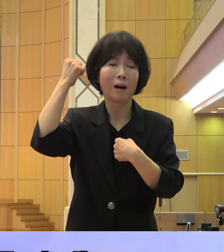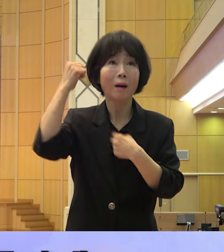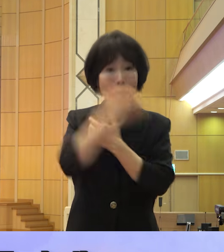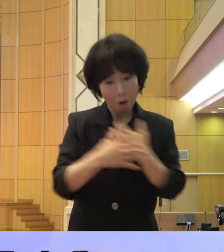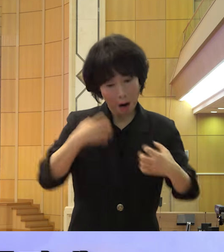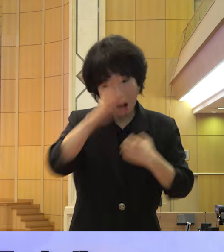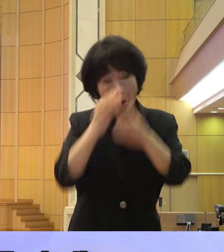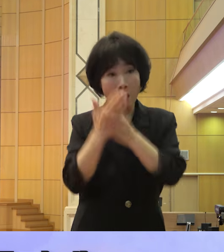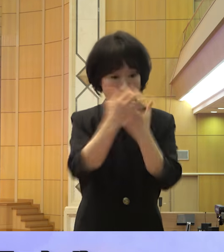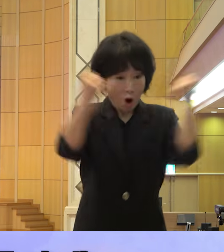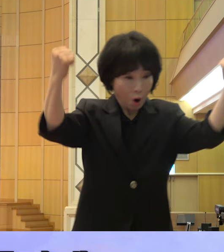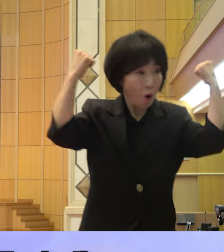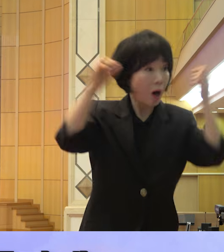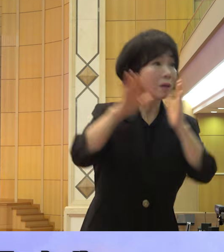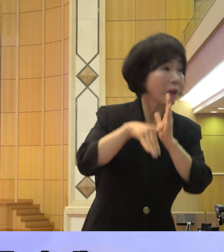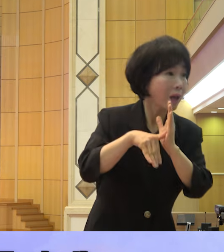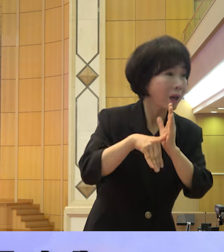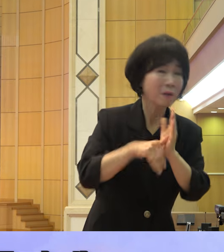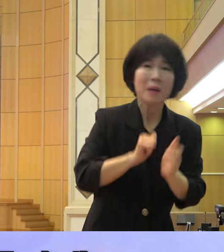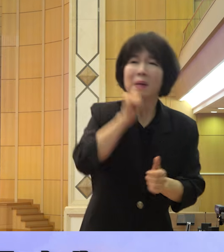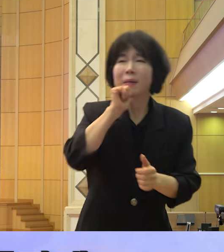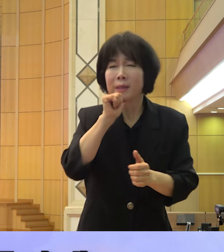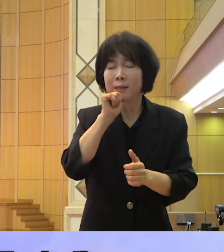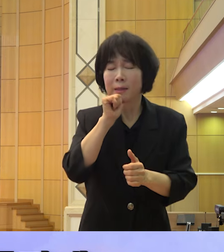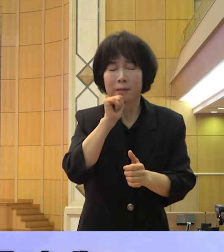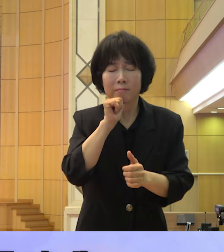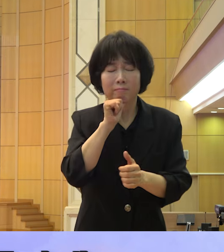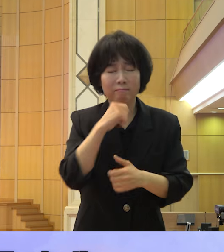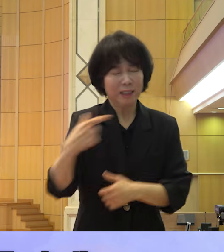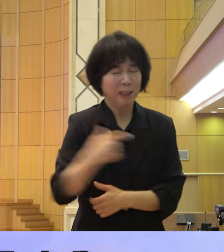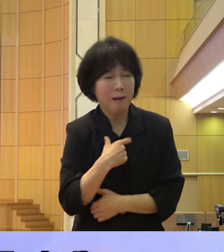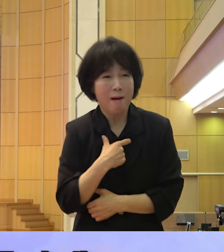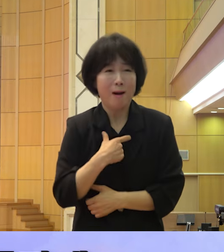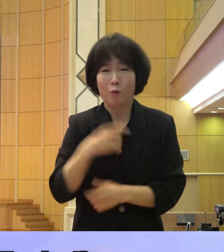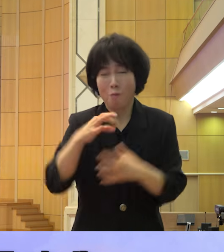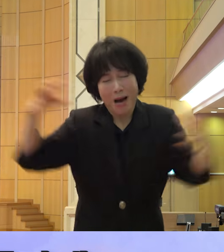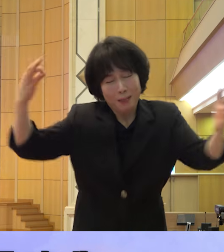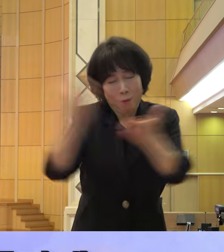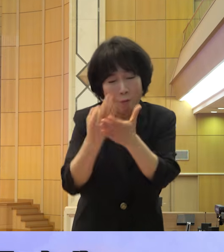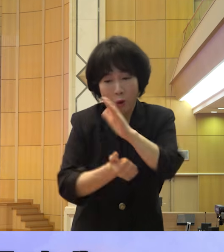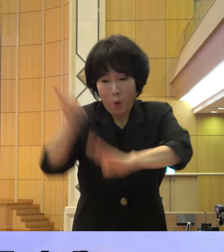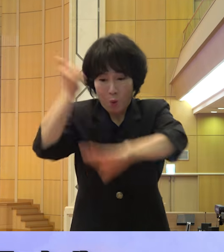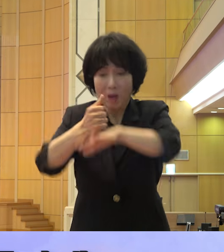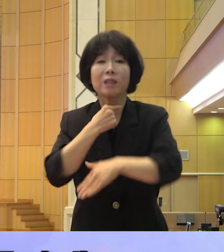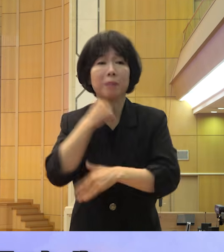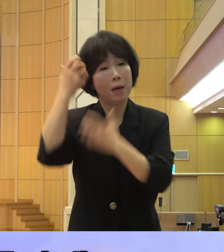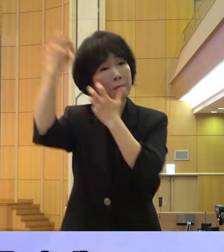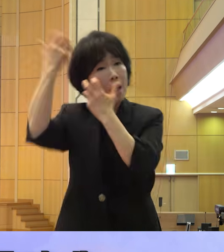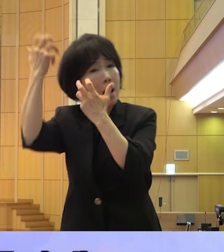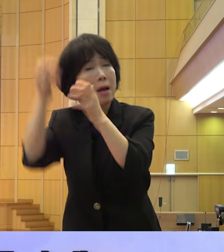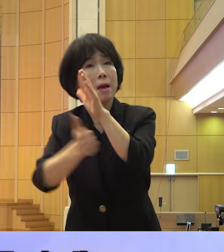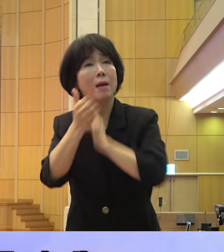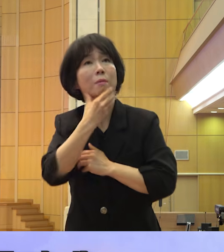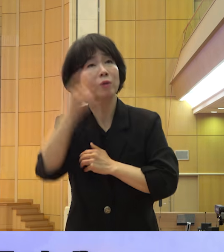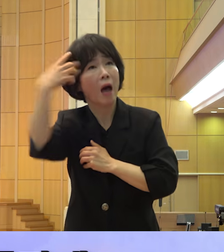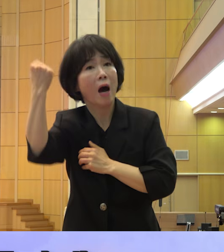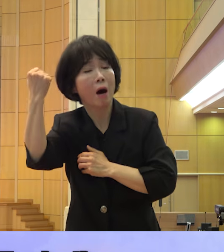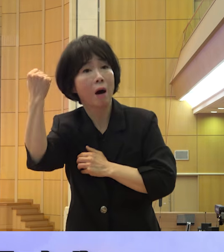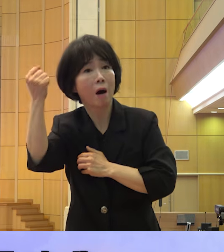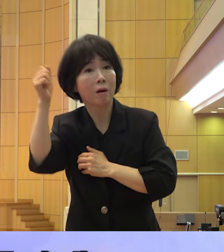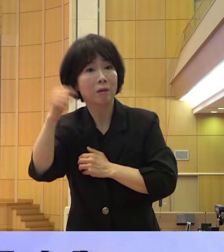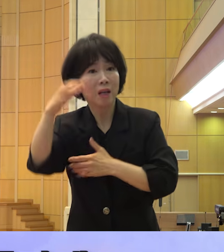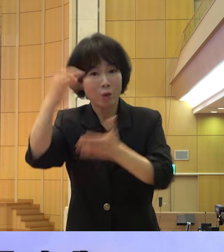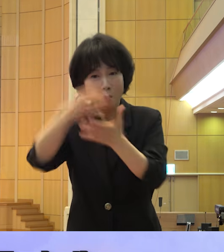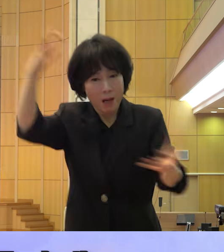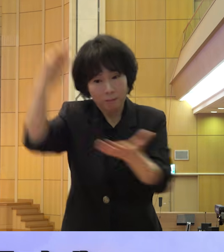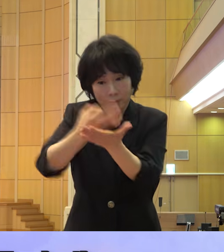내가 병들기 전에는요 가난하게 살기 때문에 그냥 돈만 벌면은 성공한 자요, 돈만 벌면은 행복한 줄만 알았어요. 돈이